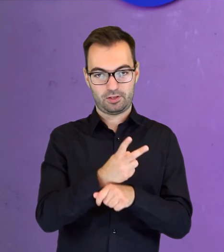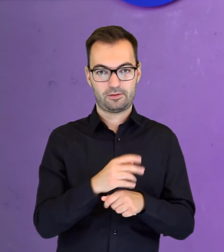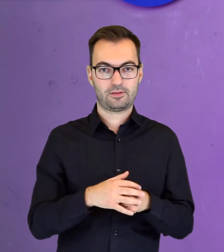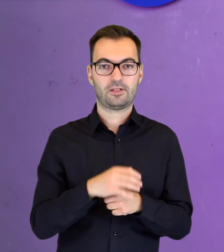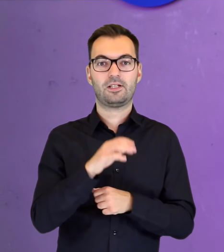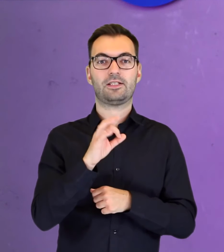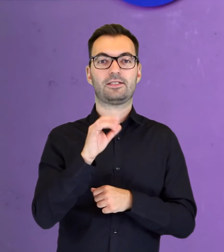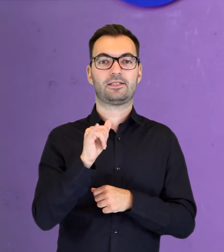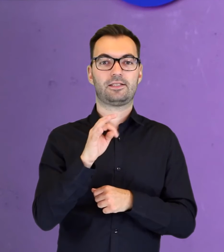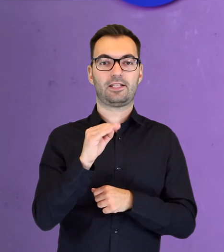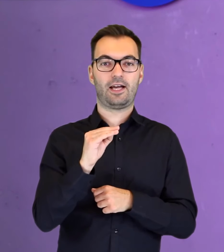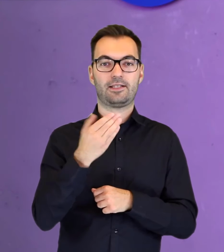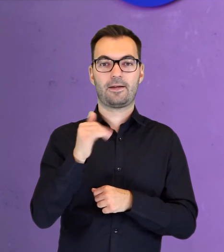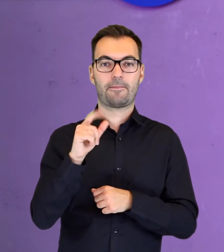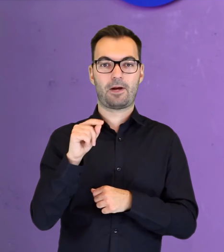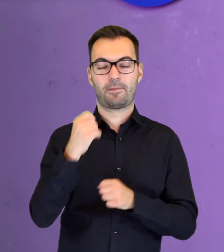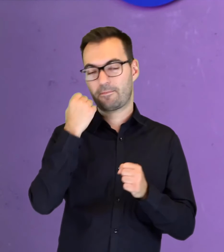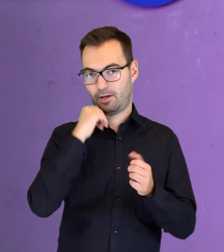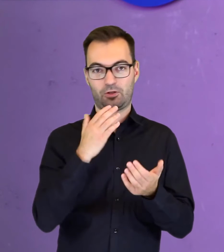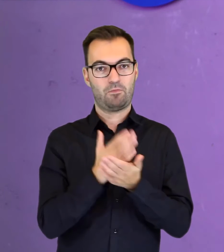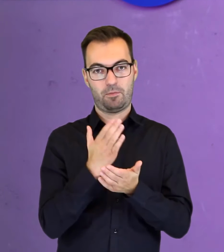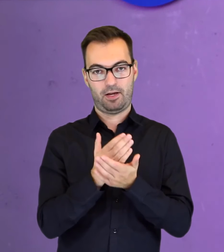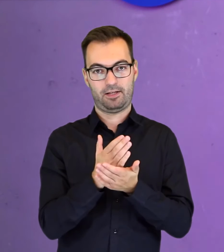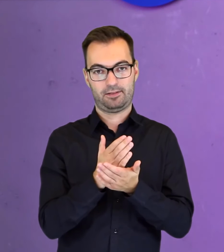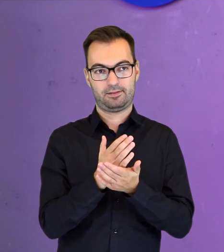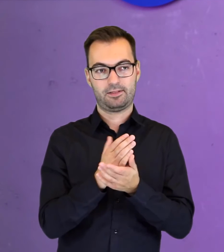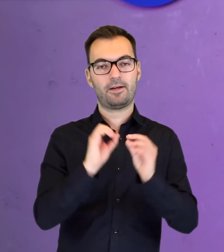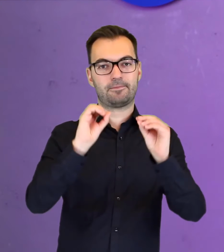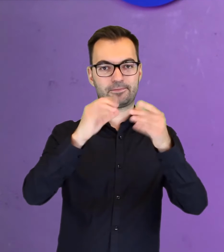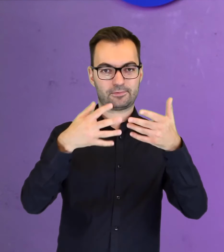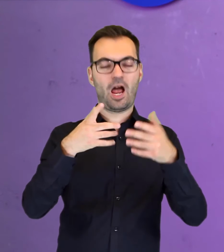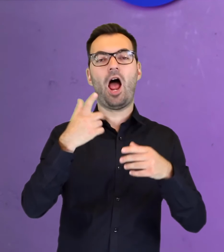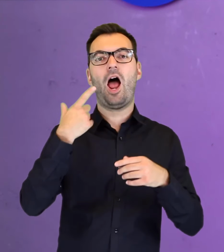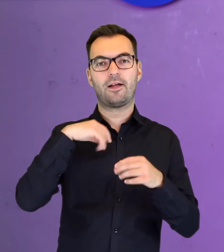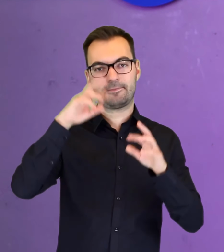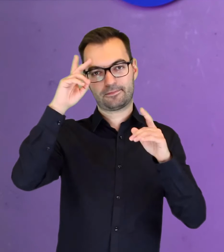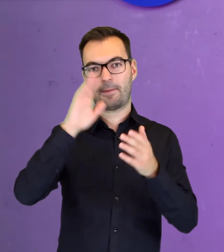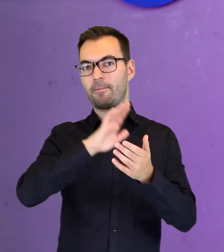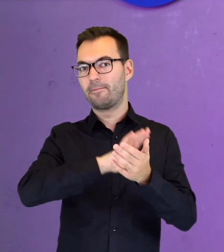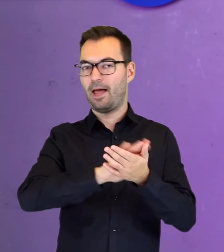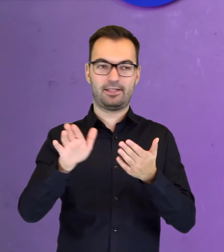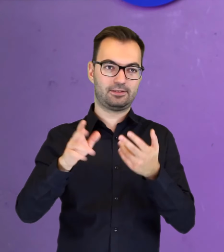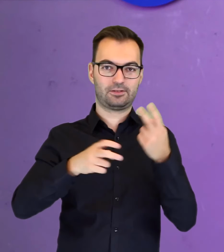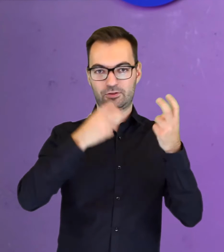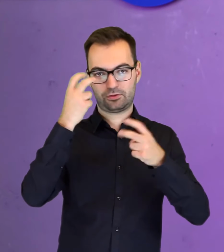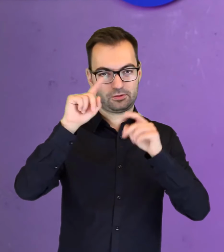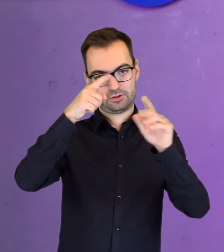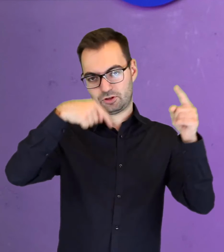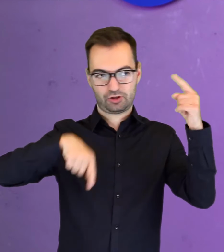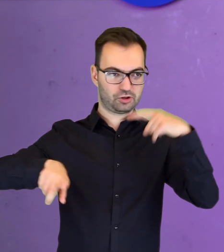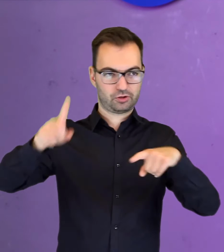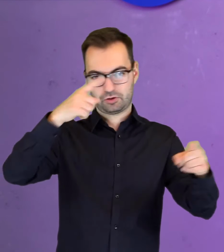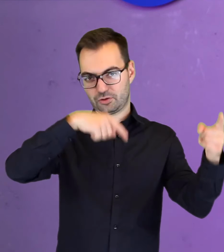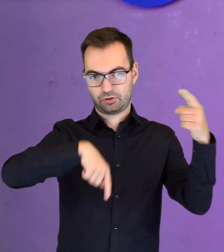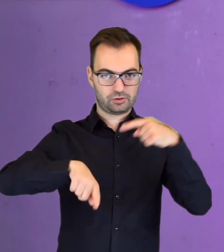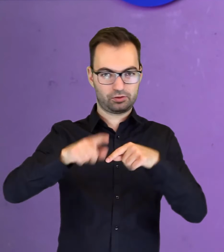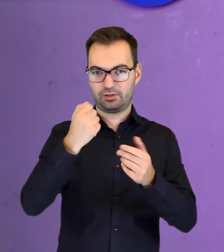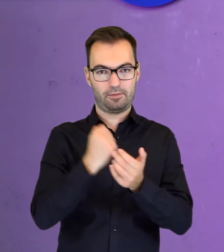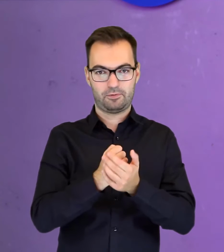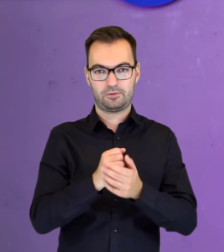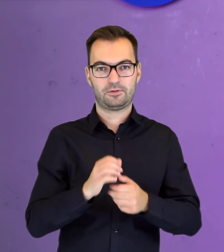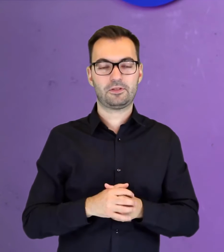stronę jest chcę być żebyście chcesz żeby strona była dostępna site mapy pomagają wejść i